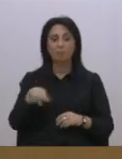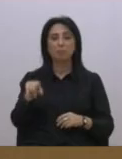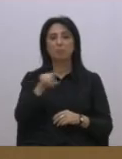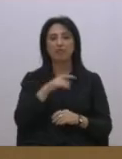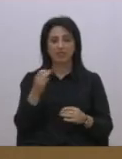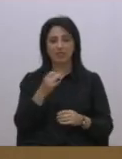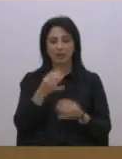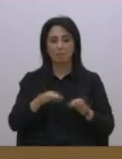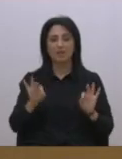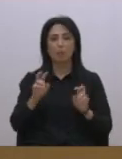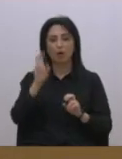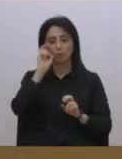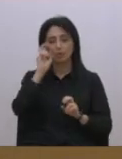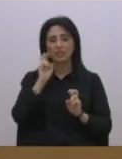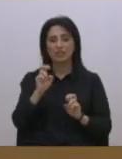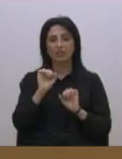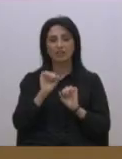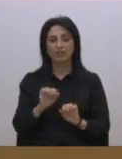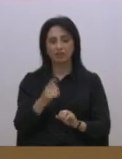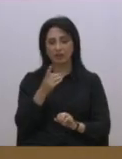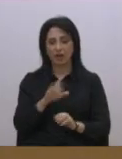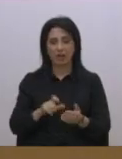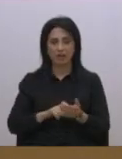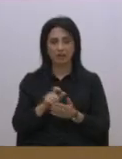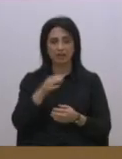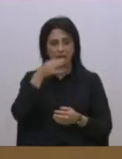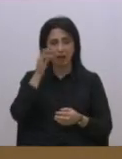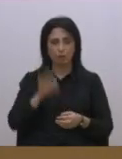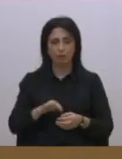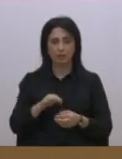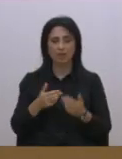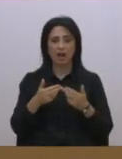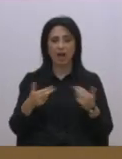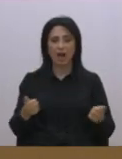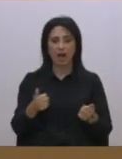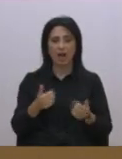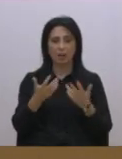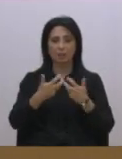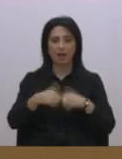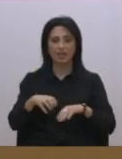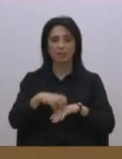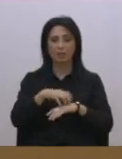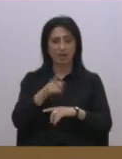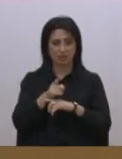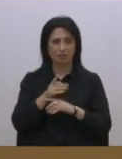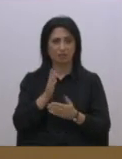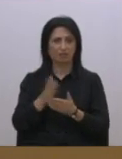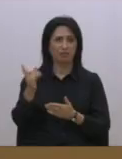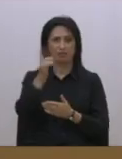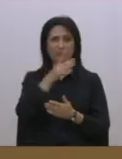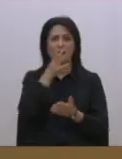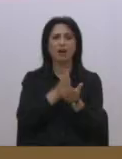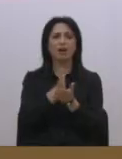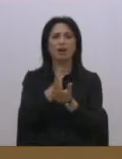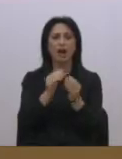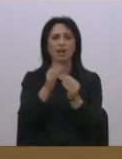საინტერესოა, რომ დემოკრატიული სახელმწიფოების დაცვის არაერთგზის გამოცდილი და აღიარებული მექანიზმია პარტიების აკრძალვა, რომელსაც უკვე